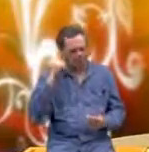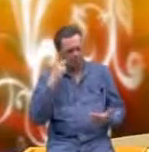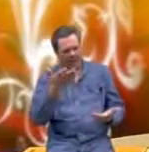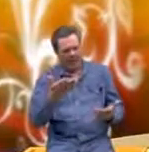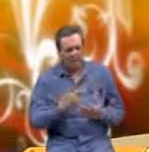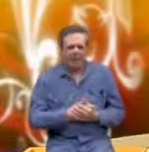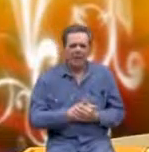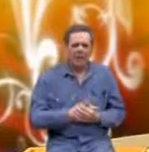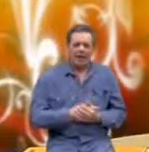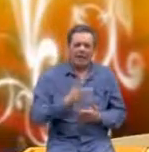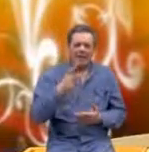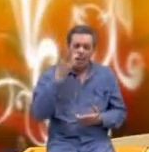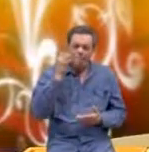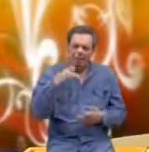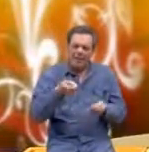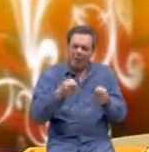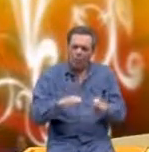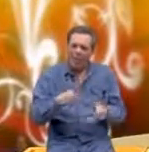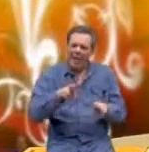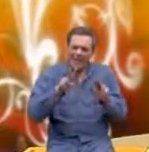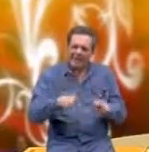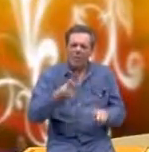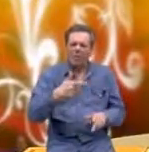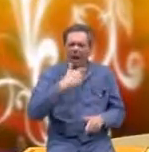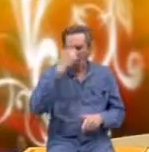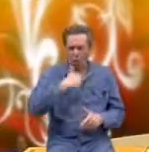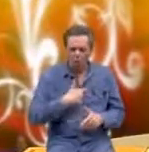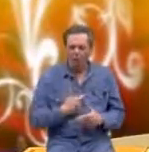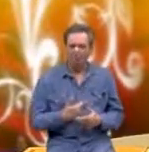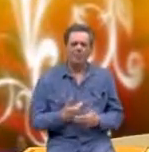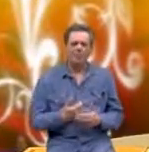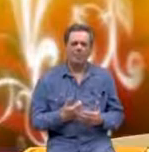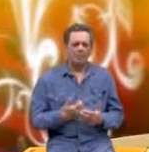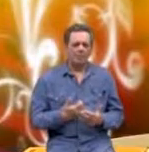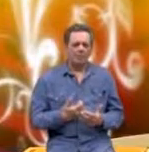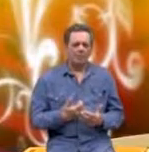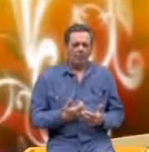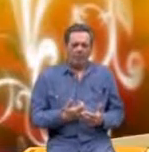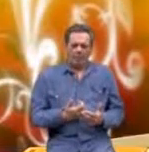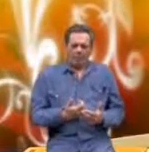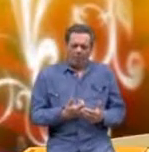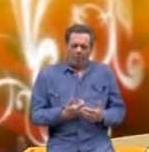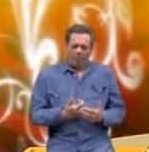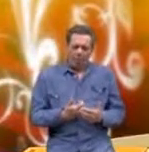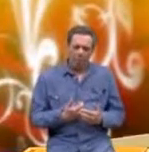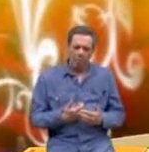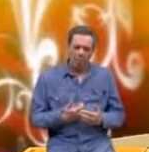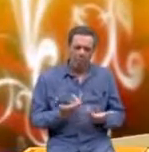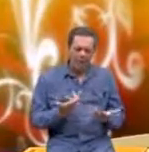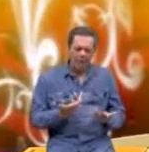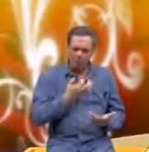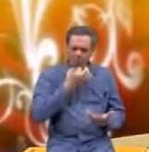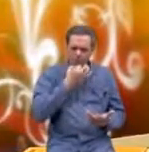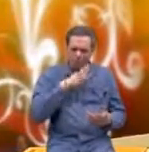kroz evaluaciju već mogli zaključiti da je zaista ta osoba puno postaje, ja bih rekla,